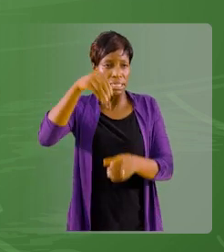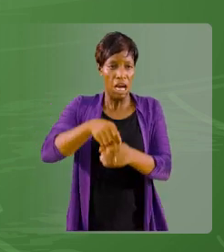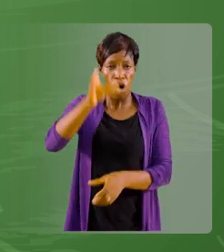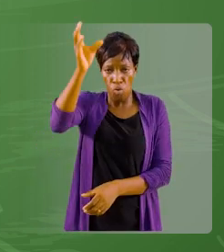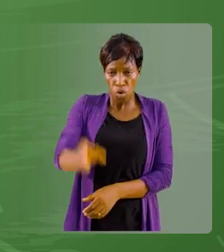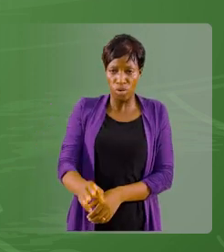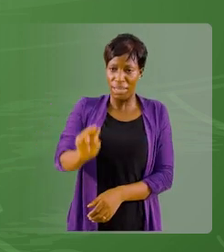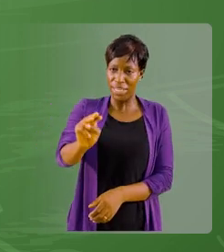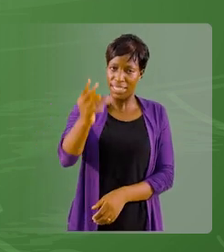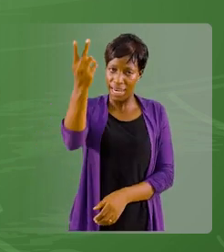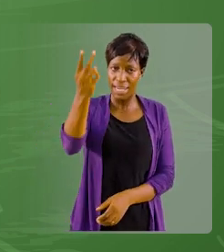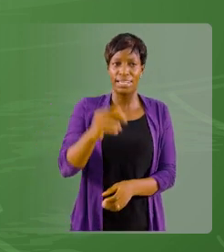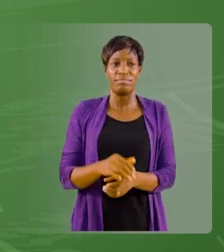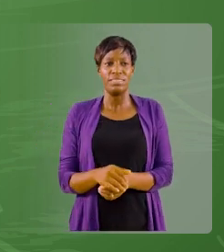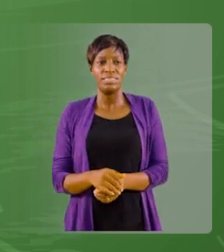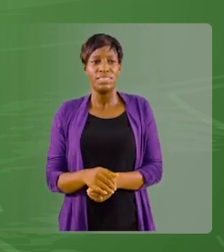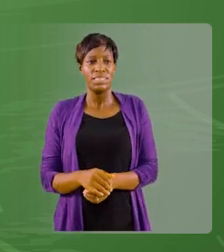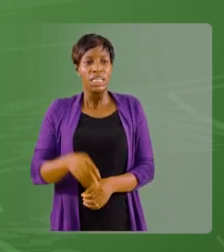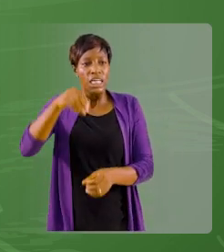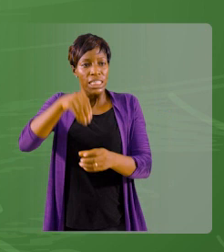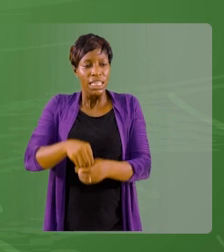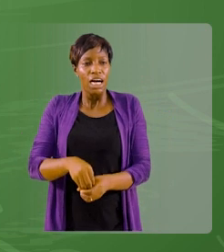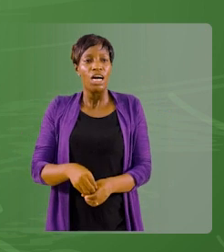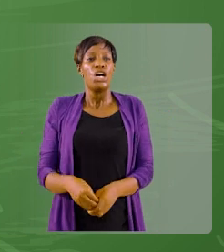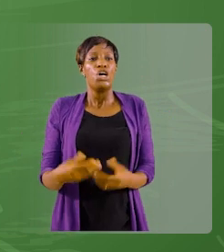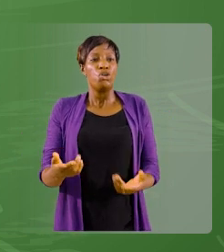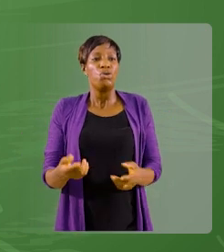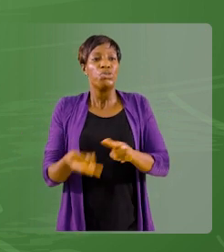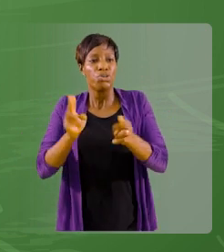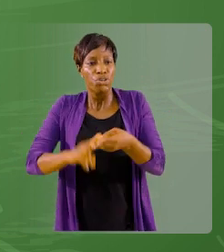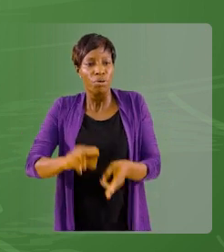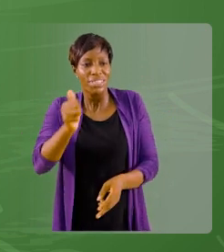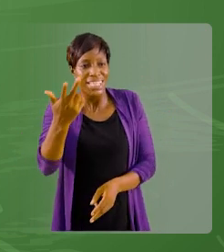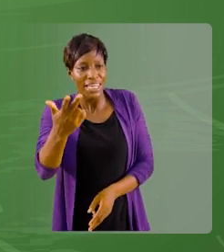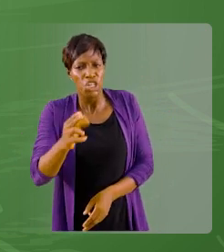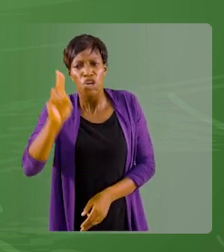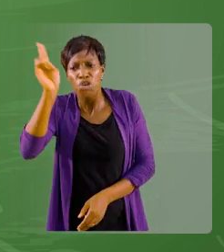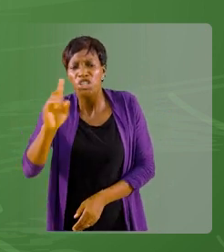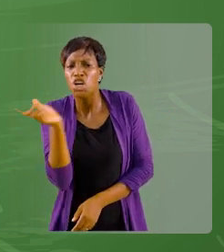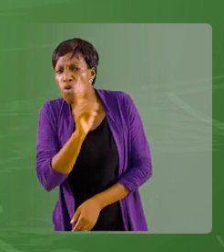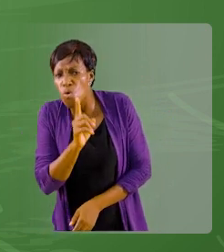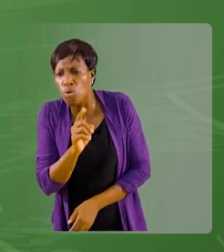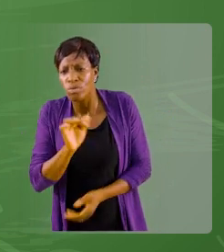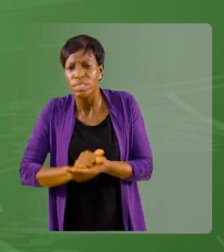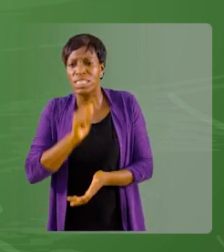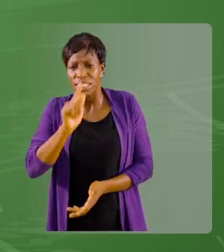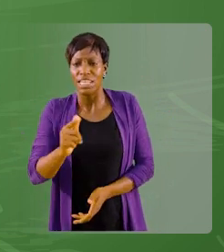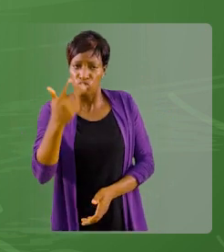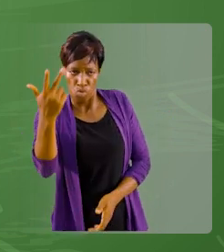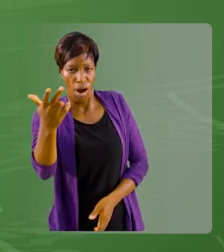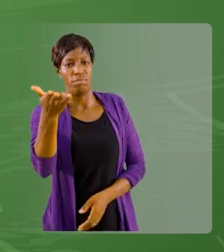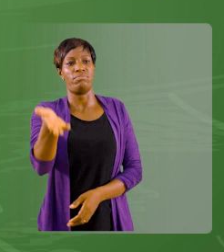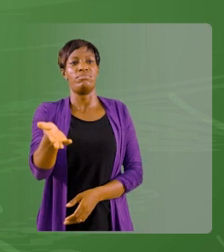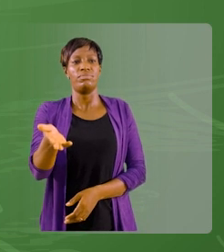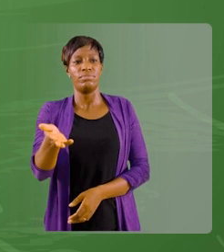quel est le chiffre des unités? Bien, le chiffre des unités, c'est 3. Ici, dans la colonne de mètres carrés,